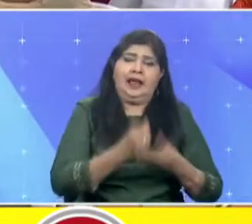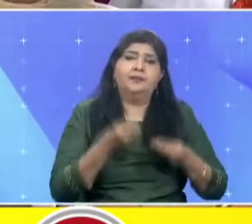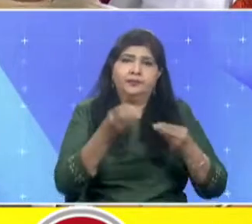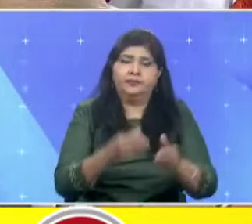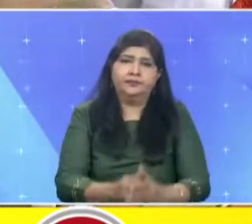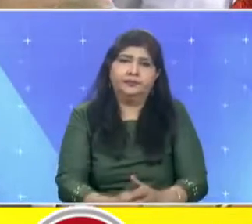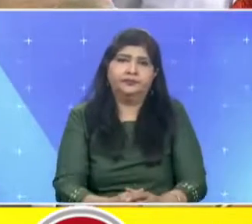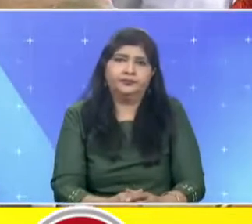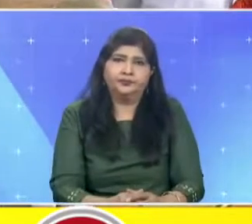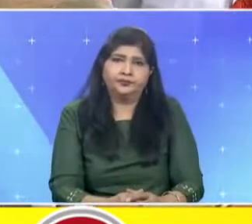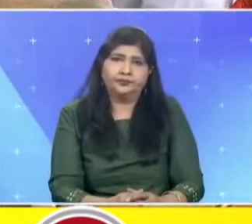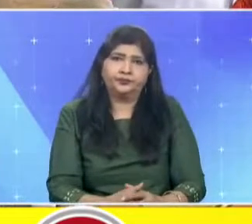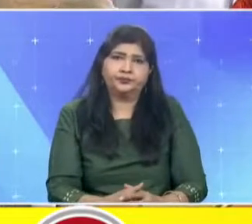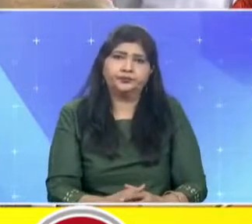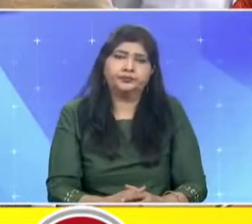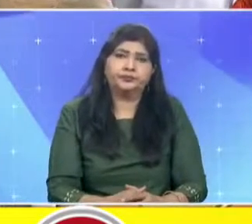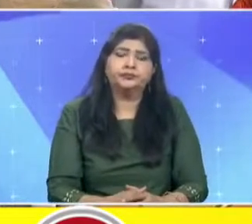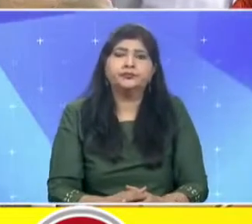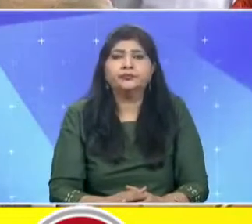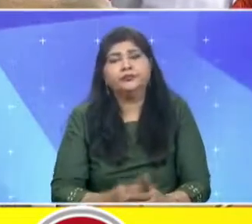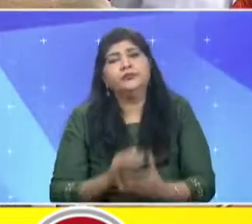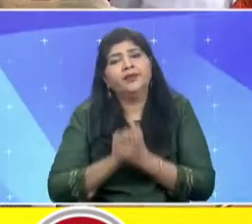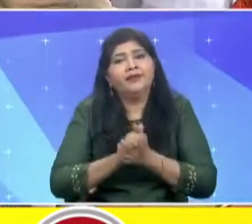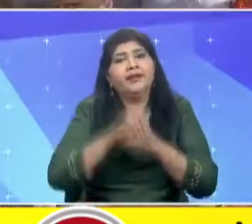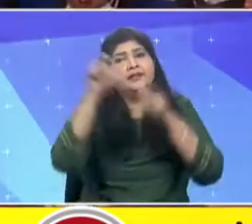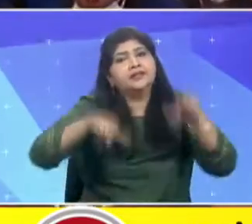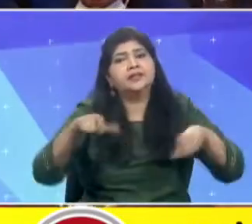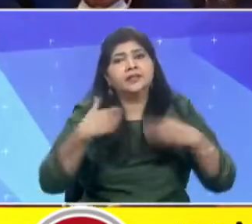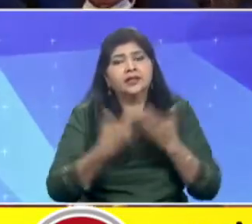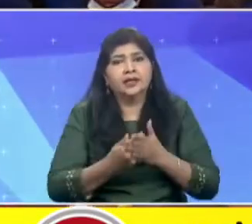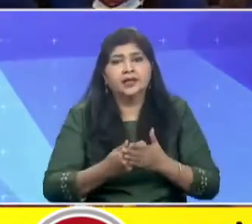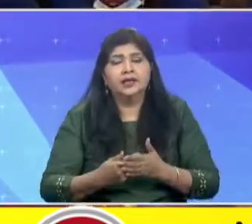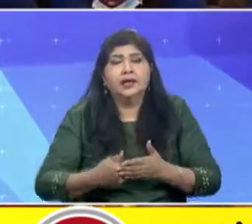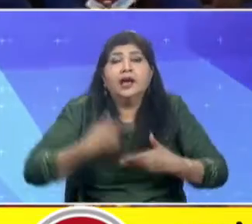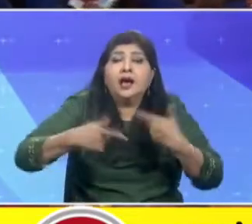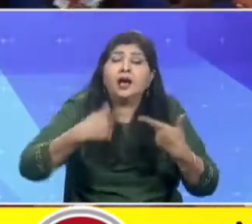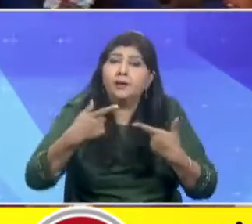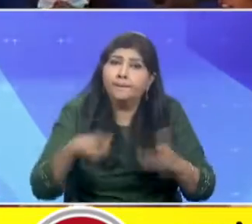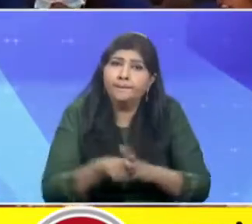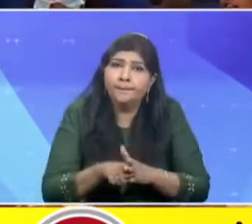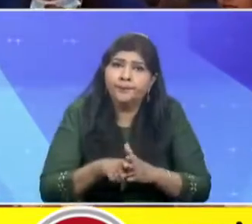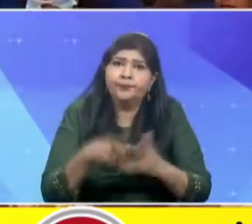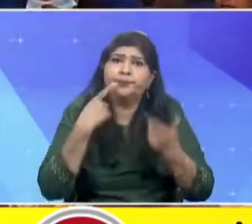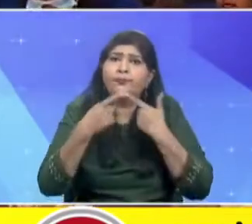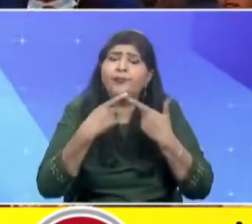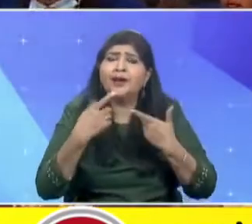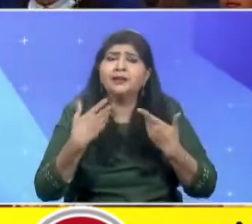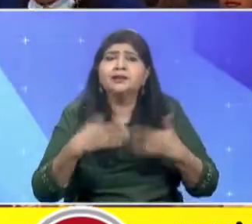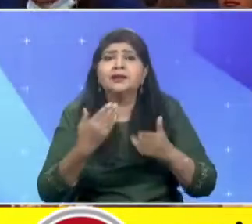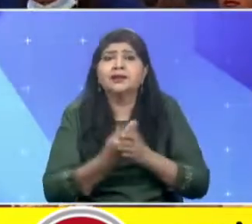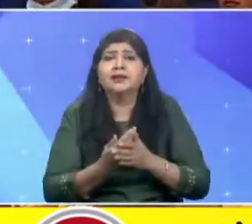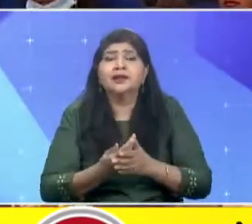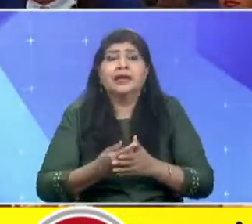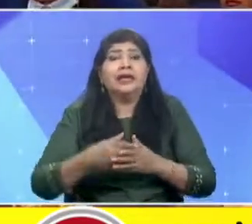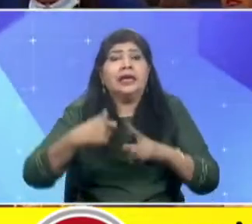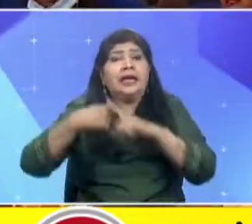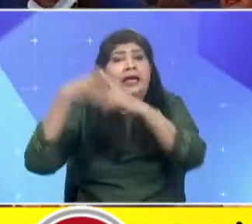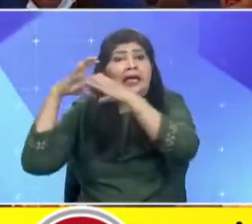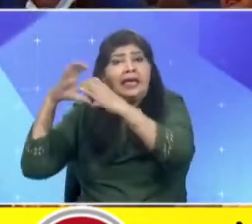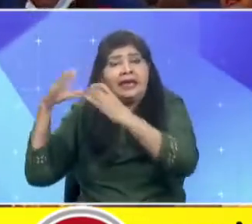है। मेरे प्यारे देशवासियों, आइए बात करते हैं केरला